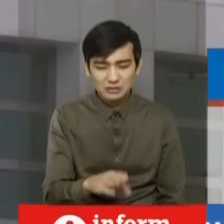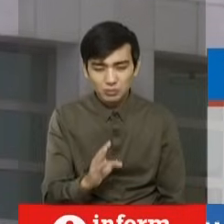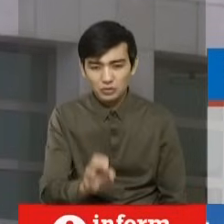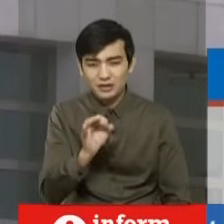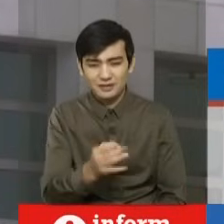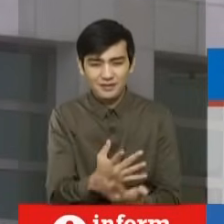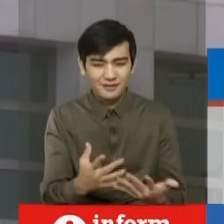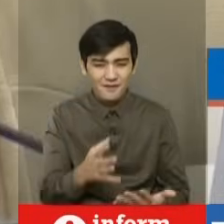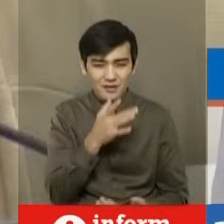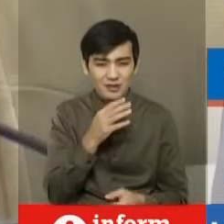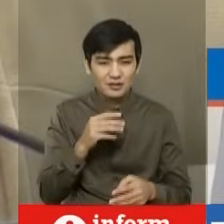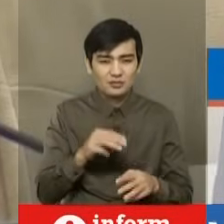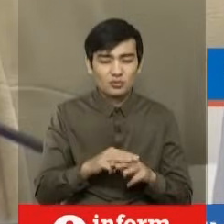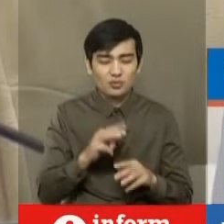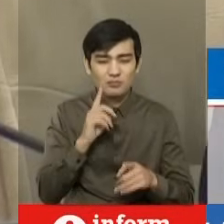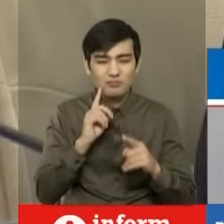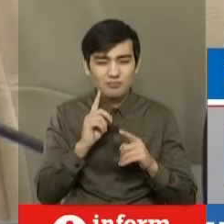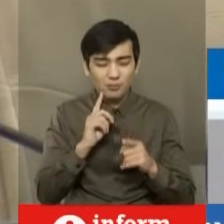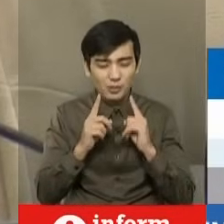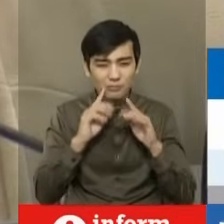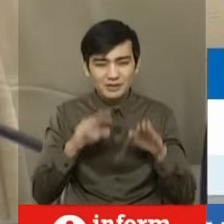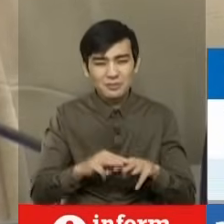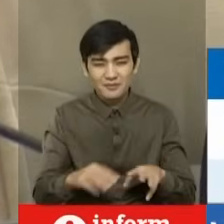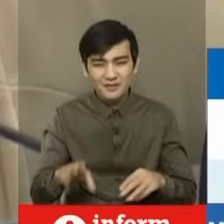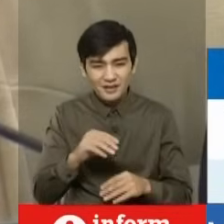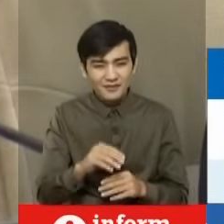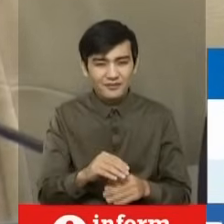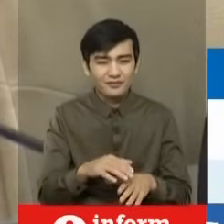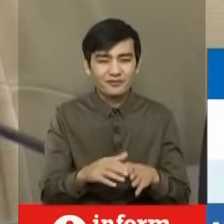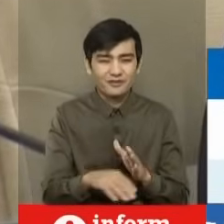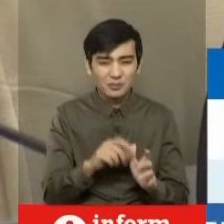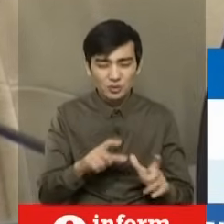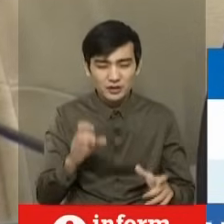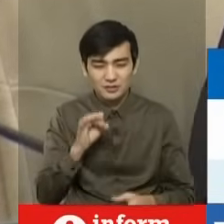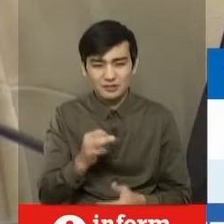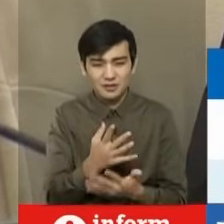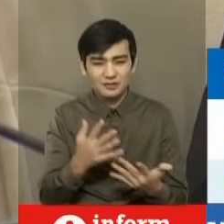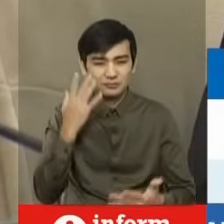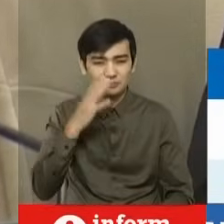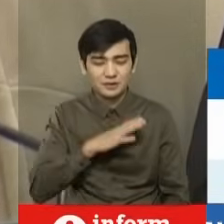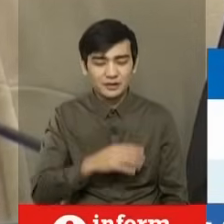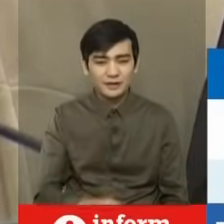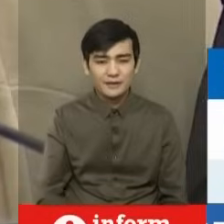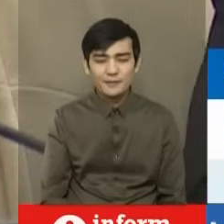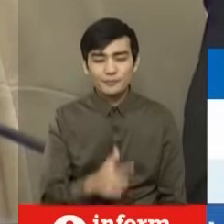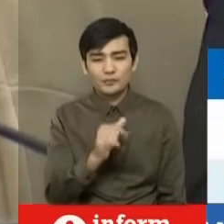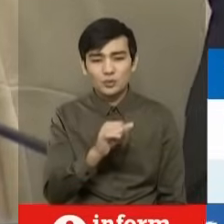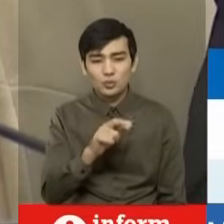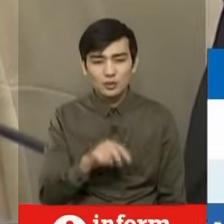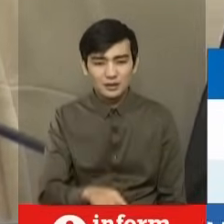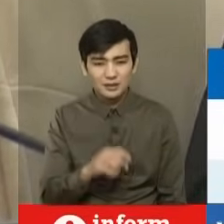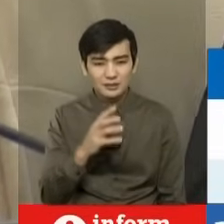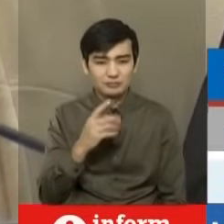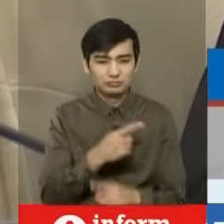и ожили смены Google через Android сообщил об этом алмати мы почему-то получили информацию от